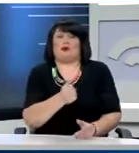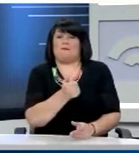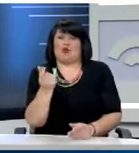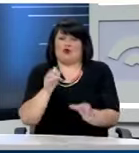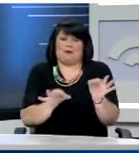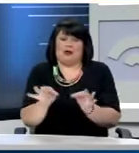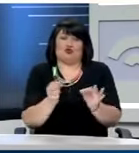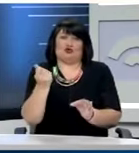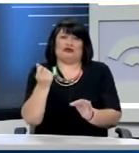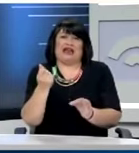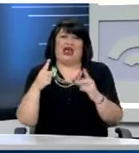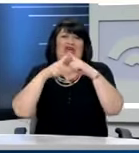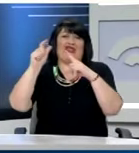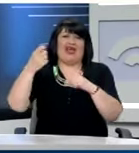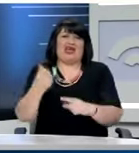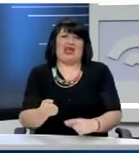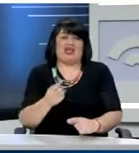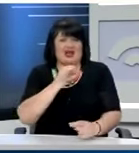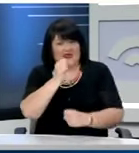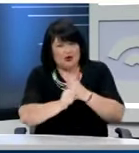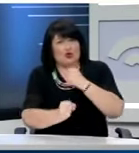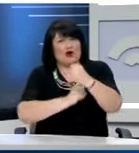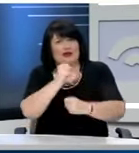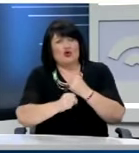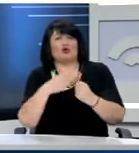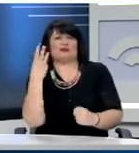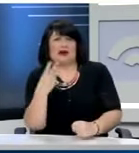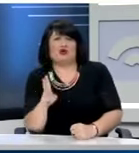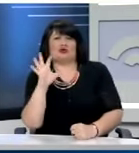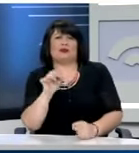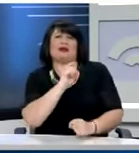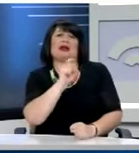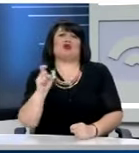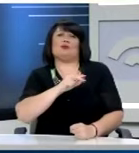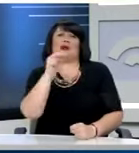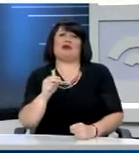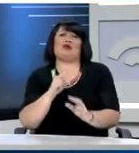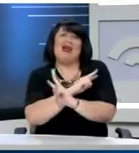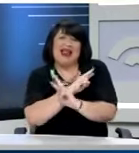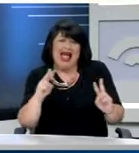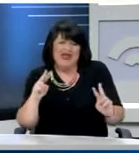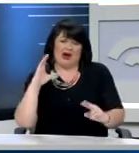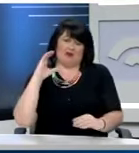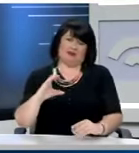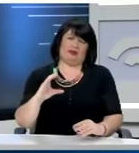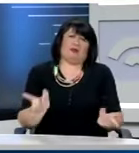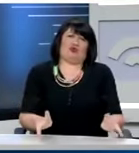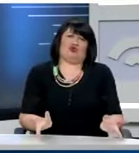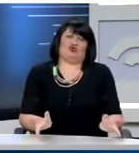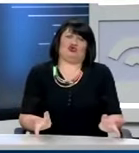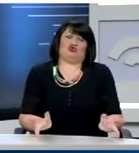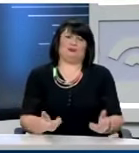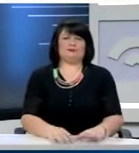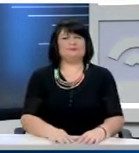της ΔΕΗ, που αποδίδει κάθε χρόνο 350 εκατομμύρια ευρώ καθαρό έπειτα.